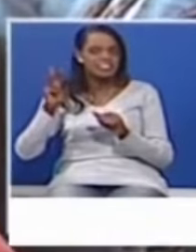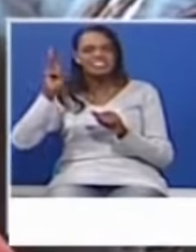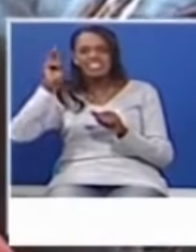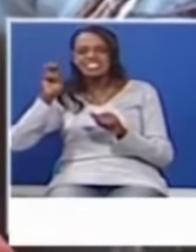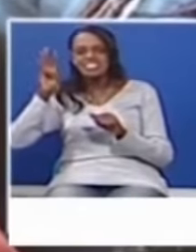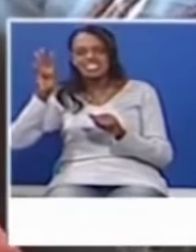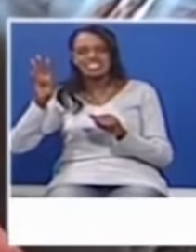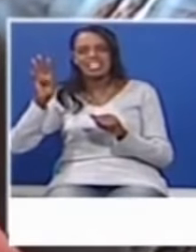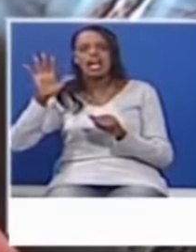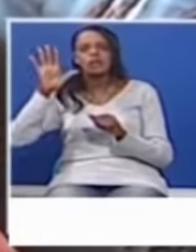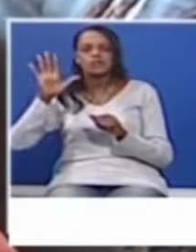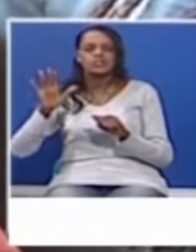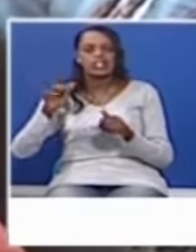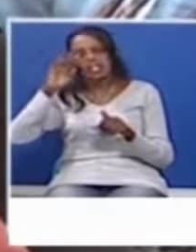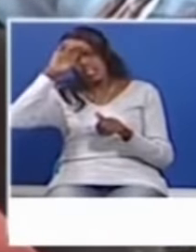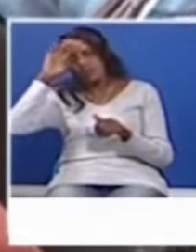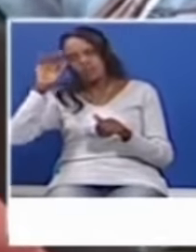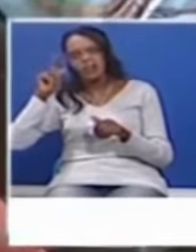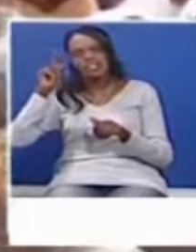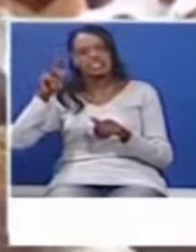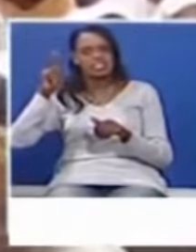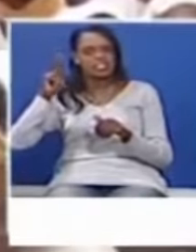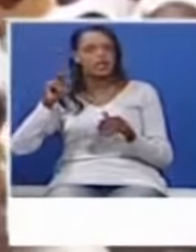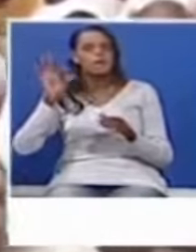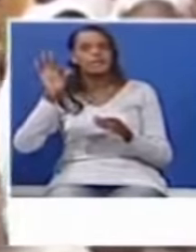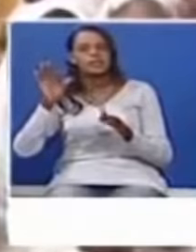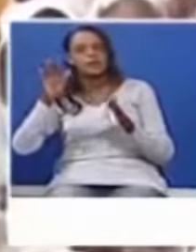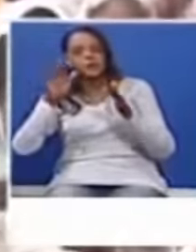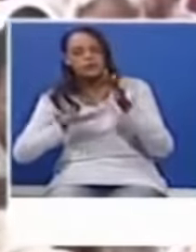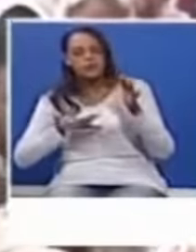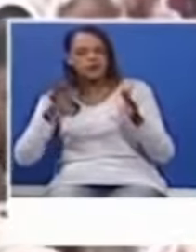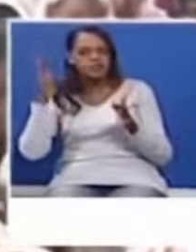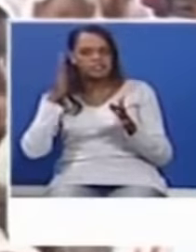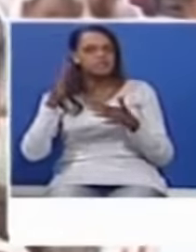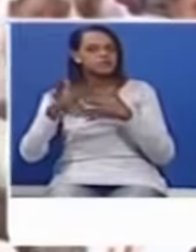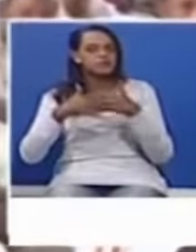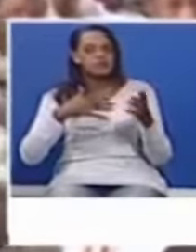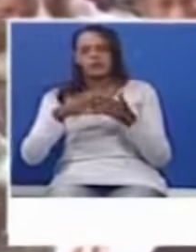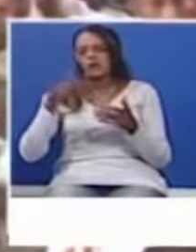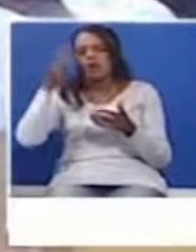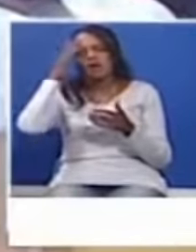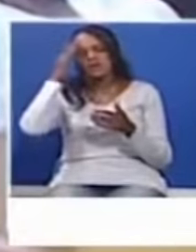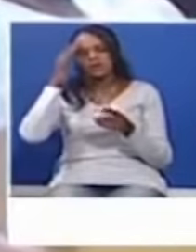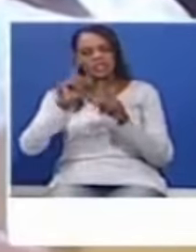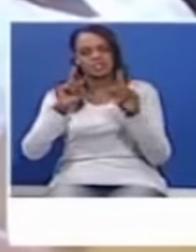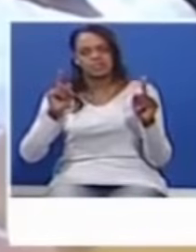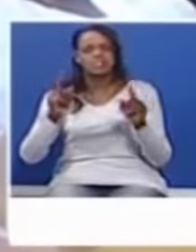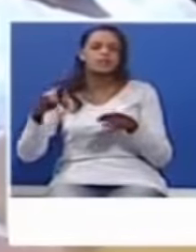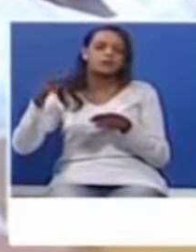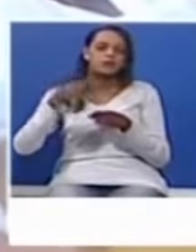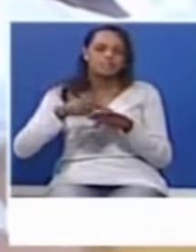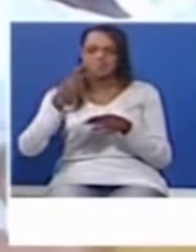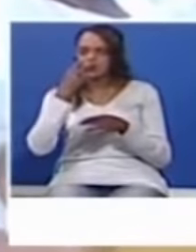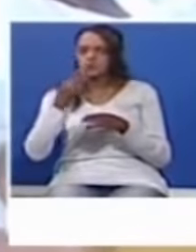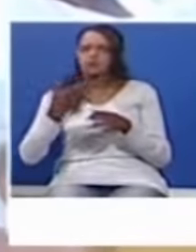ሚታዊት ኣብ ትሕቲ 5 ዓመት ድማ ናብ 12 ሚታዊት ክወርድ እንከሎ ኣብዚ እዋን ብዝካየድ ንቕሓት ህዝቢ ናይ ምብራኽ ንጥፈታት እቲ